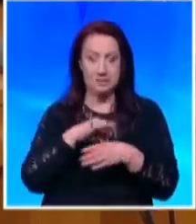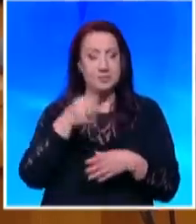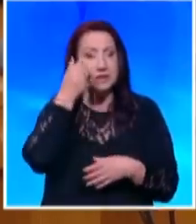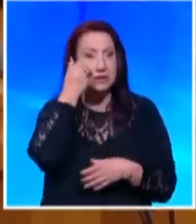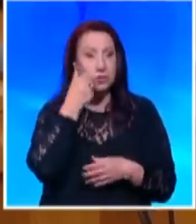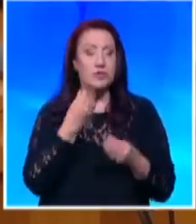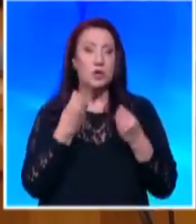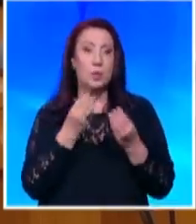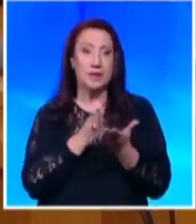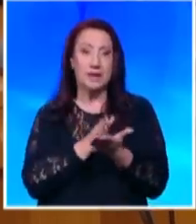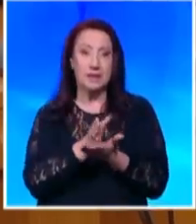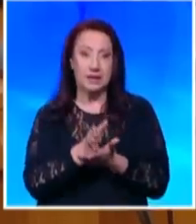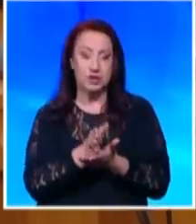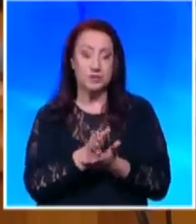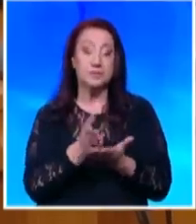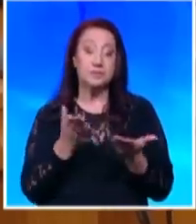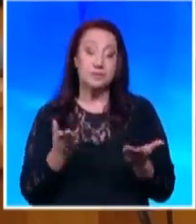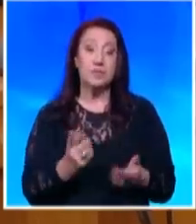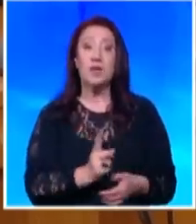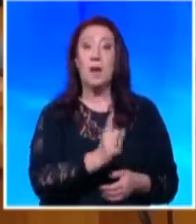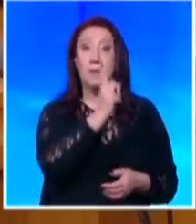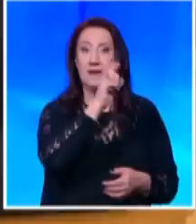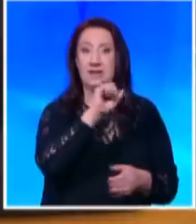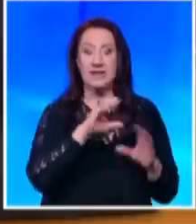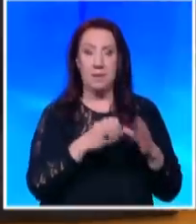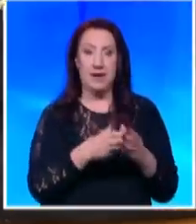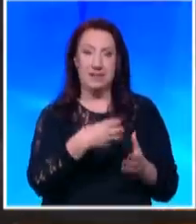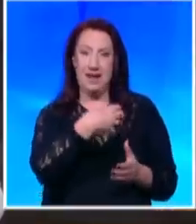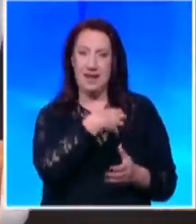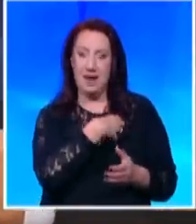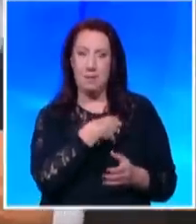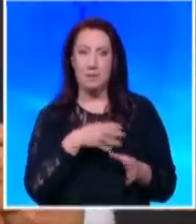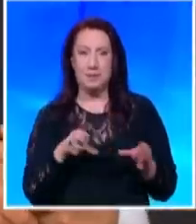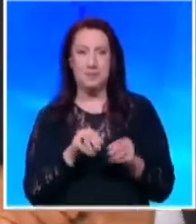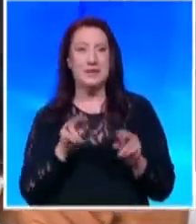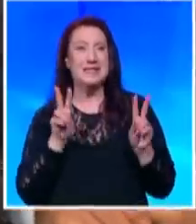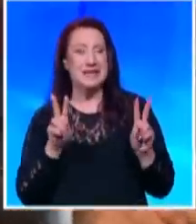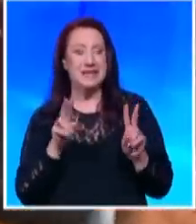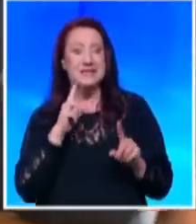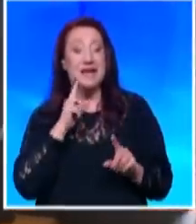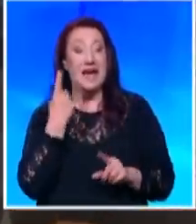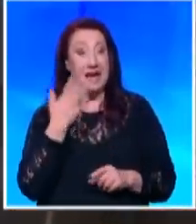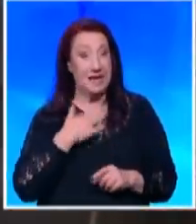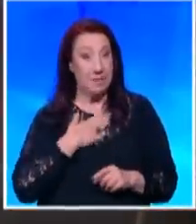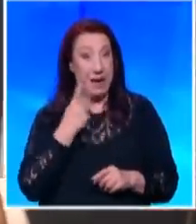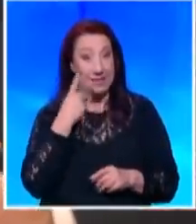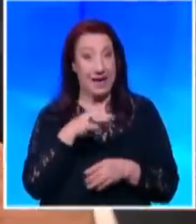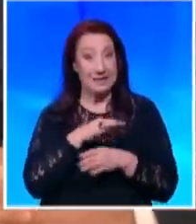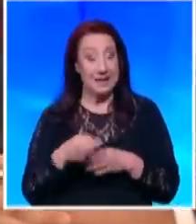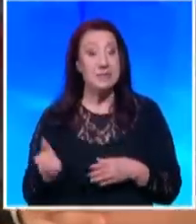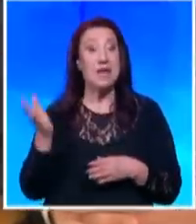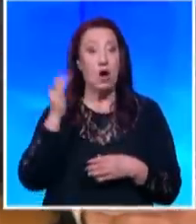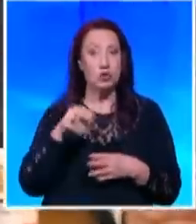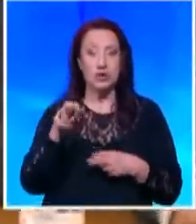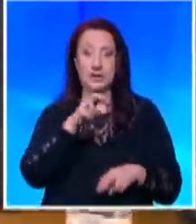Така, първите в парламента, ГЕРБ СДС, имат още една седмица да намерят подкрепа за свой кабинет. Логично е да